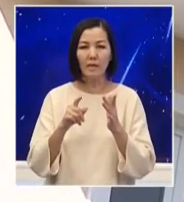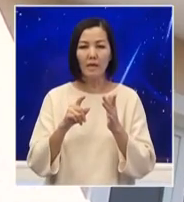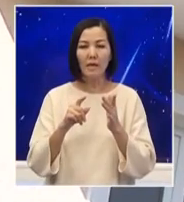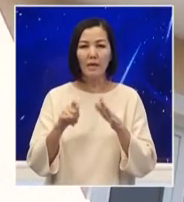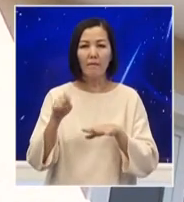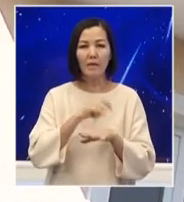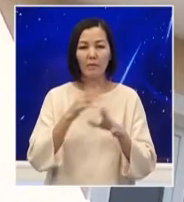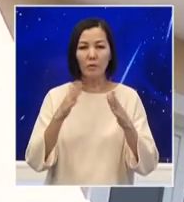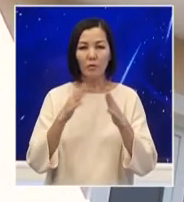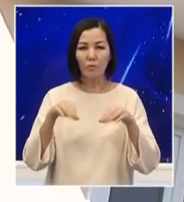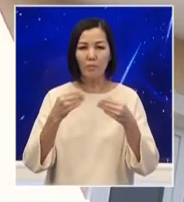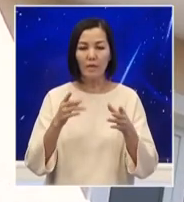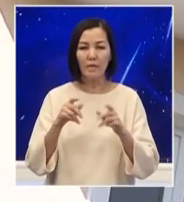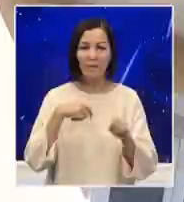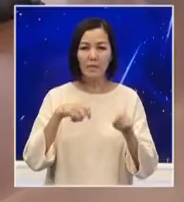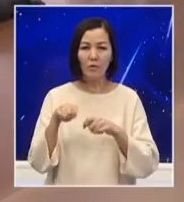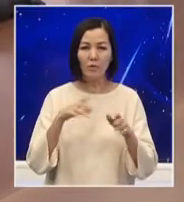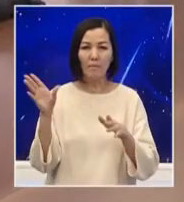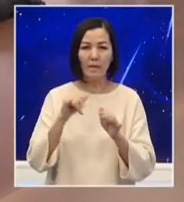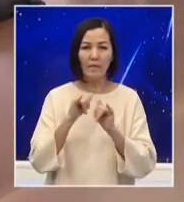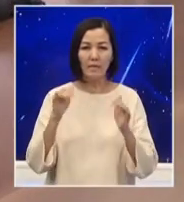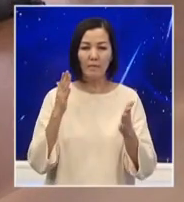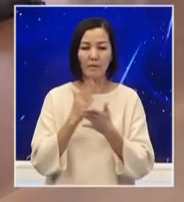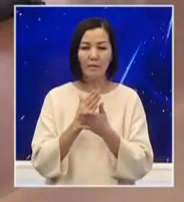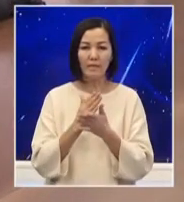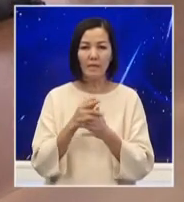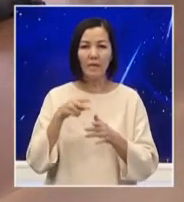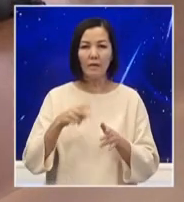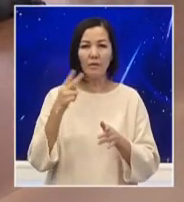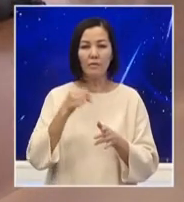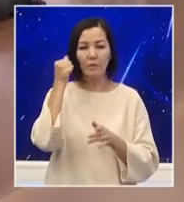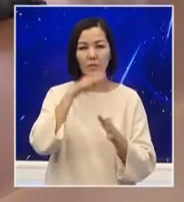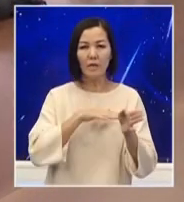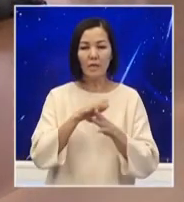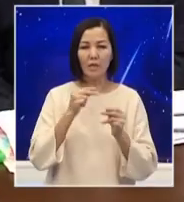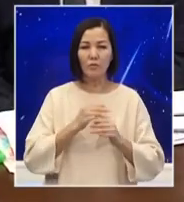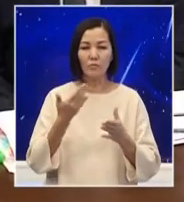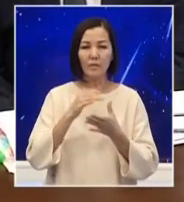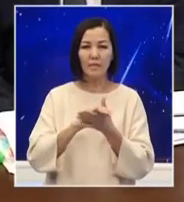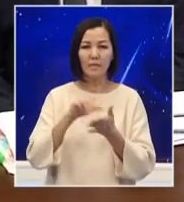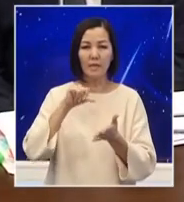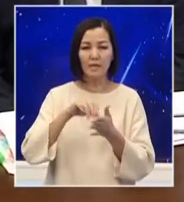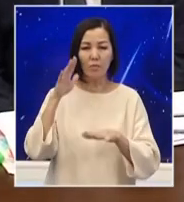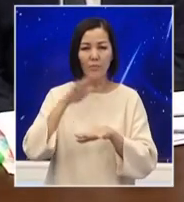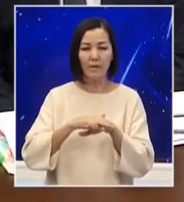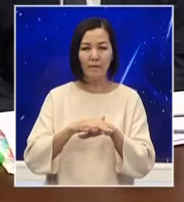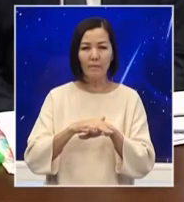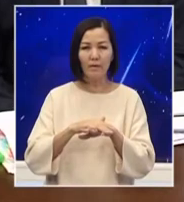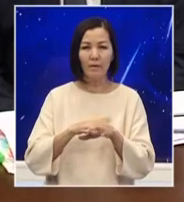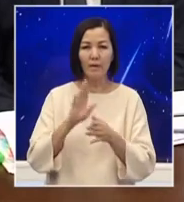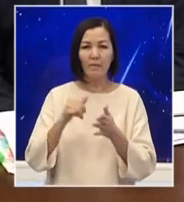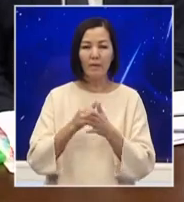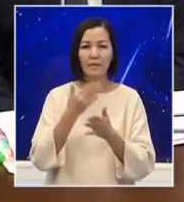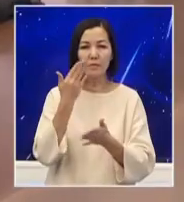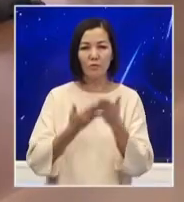үй пайдалануға берілді. Саудадан басқасы ілгерілеп келеді. 2020 жылда атқарылған жұмысты таныстырған аудан әкімінен Амандық Ғаббасұлы басты